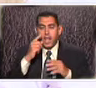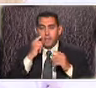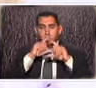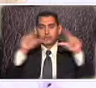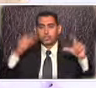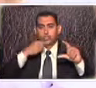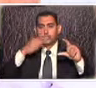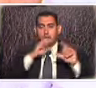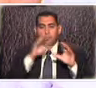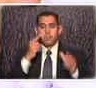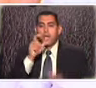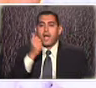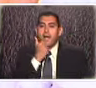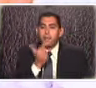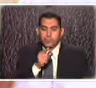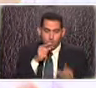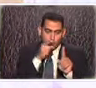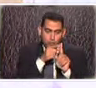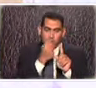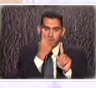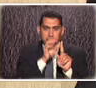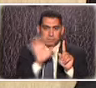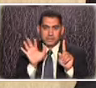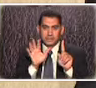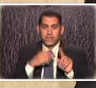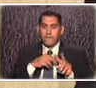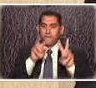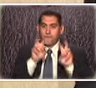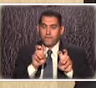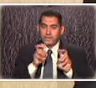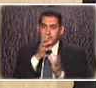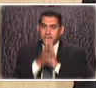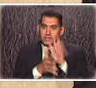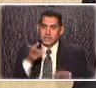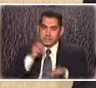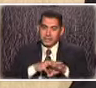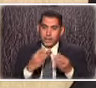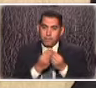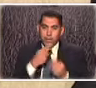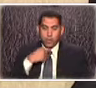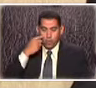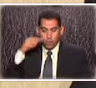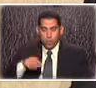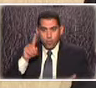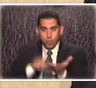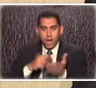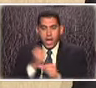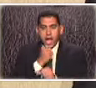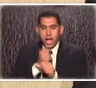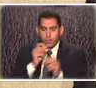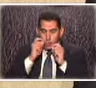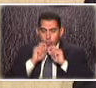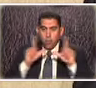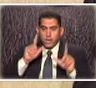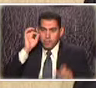التي ترفع مشكله من فعلها نعم طيب بعد الفاصل انا هرجع اتكلم عن الواقعيه زي ما اتكلمنا عن مثاليه